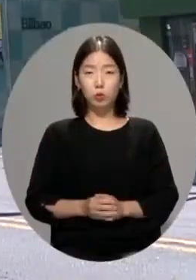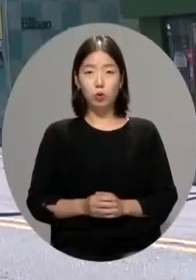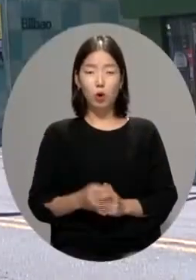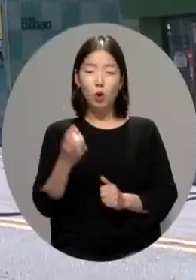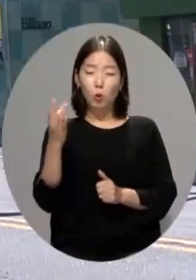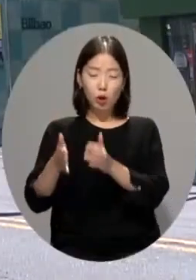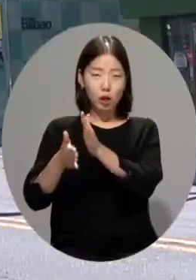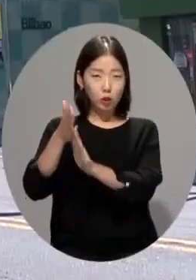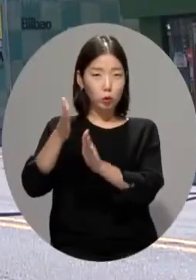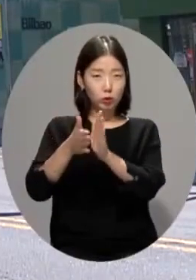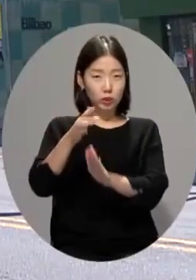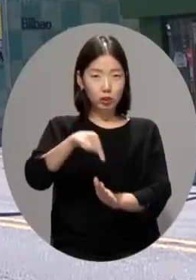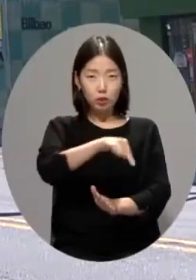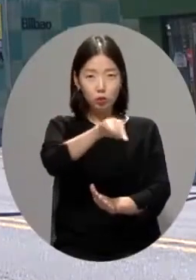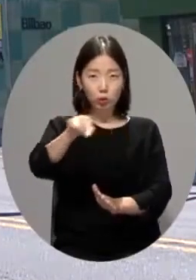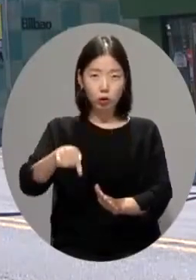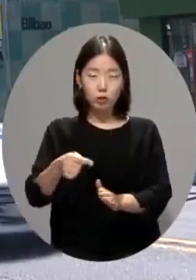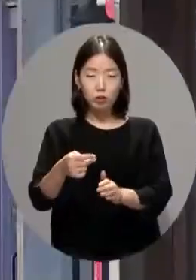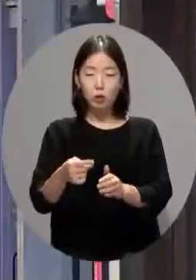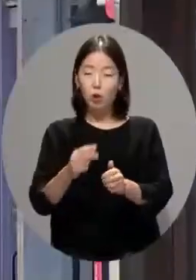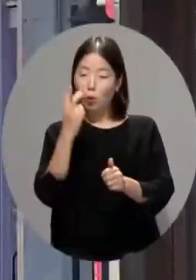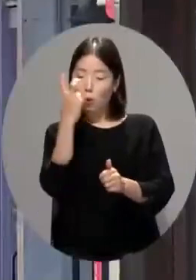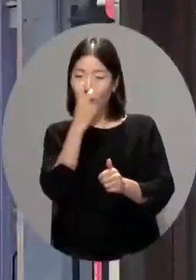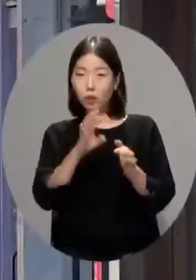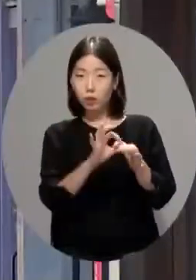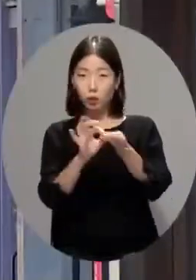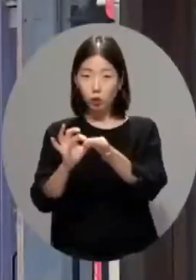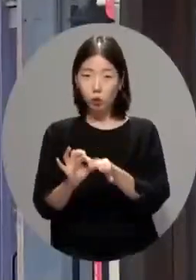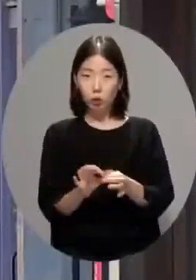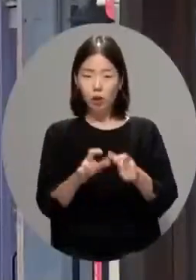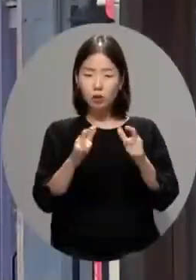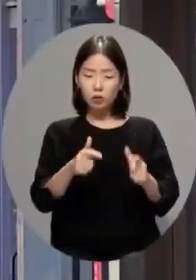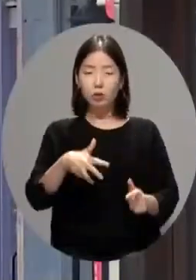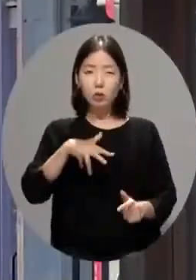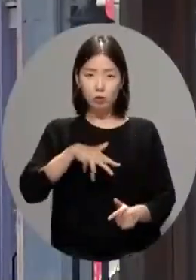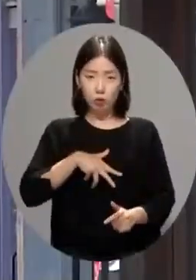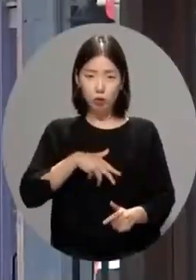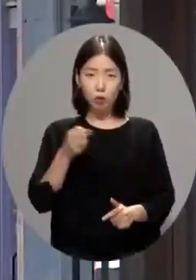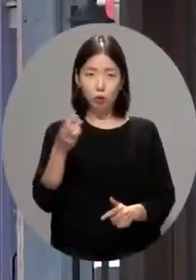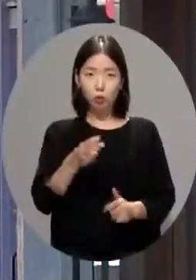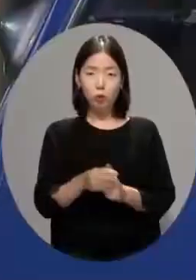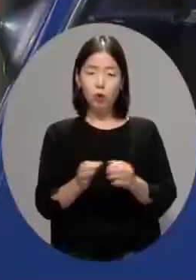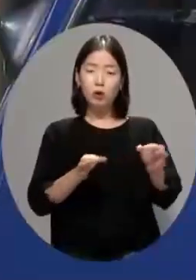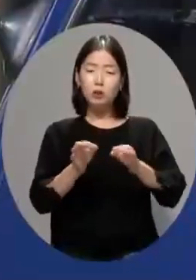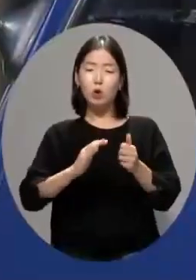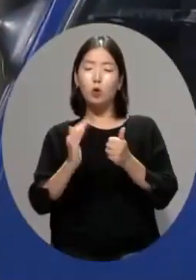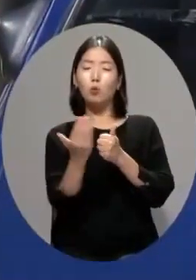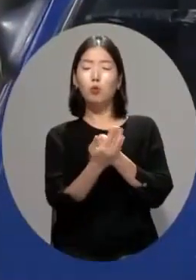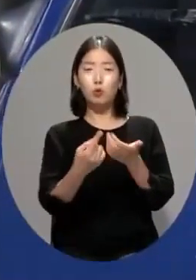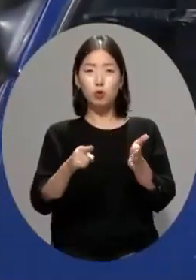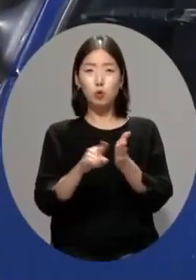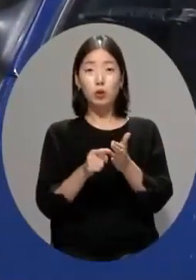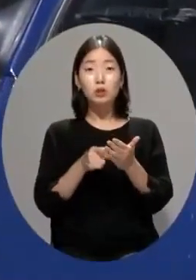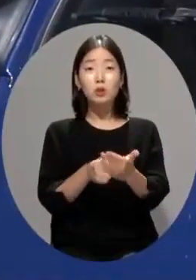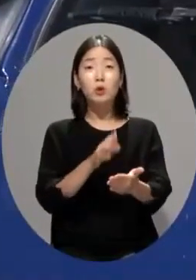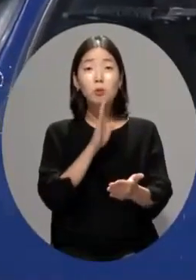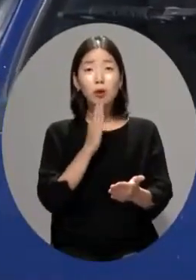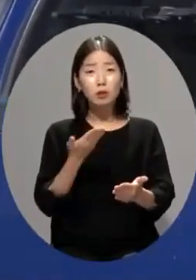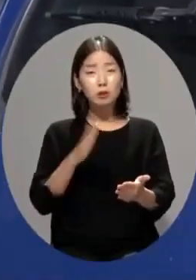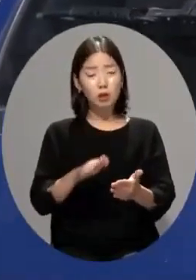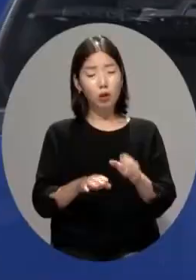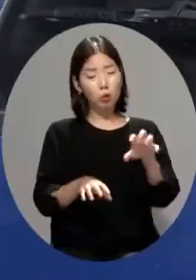원도심 시가지 형태의 보전과 관리를 통해 지역 정체성과 상권 보호를 위해 시행됐지만